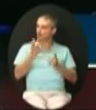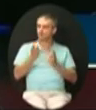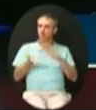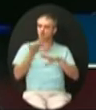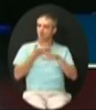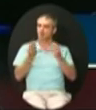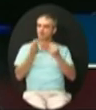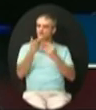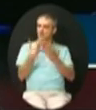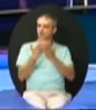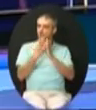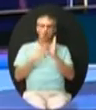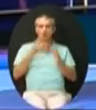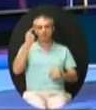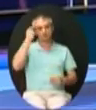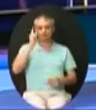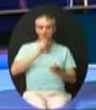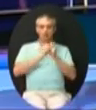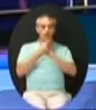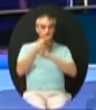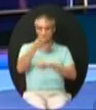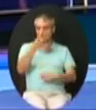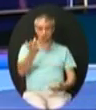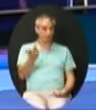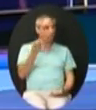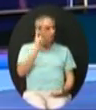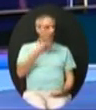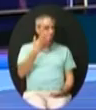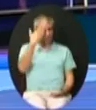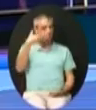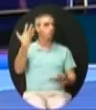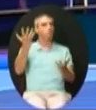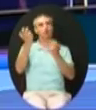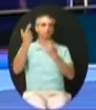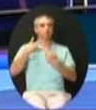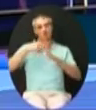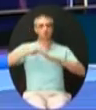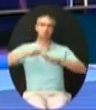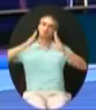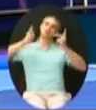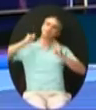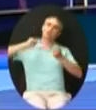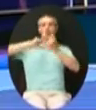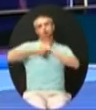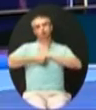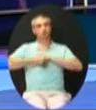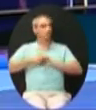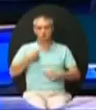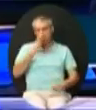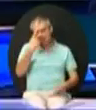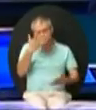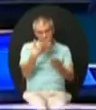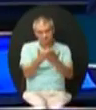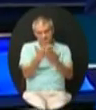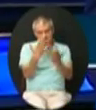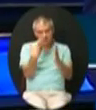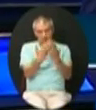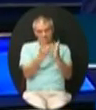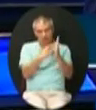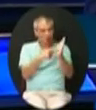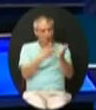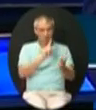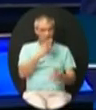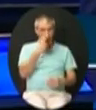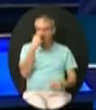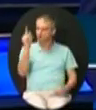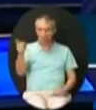מעלה דבר כזה להצעת חוק? אם אתה חושב שצריך לשנות, גם אתה, אתה יודע, זה גם כן פופוליזם. אתה יושב באולפן, אתה צריך לשנות את זה. אני לא ראיתי אותך מציע הצעת חוק כזאת. לא